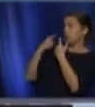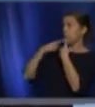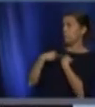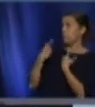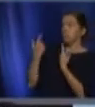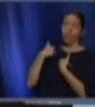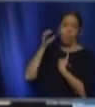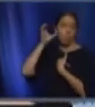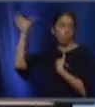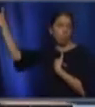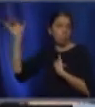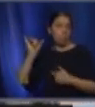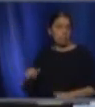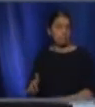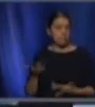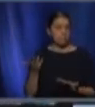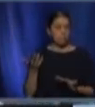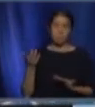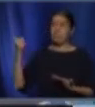Bien, écoutez, comme je vous dis, il faut...